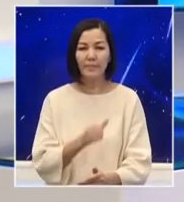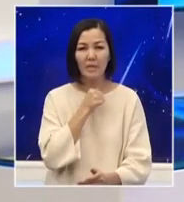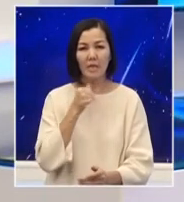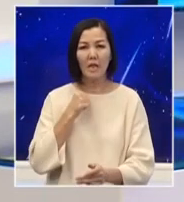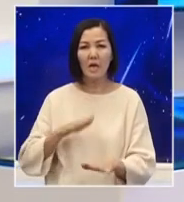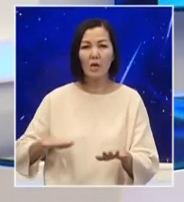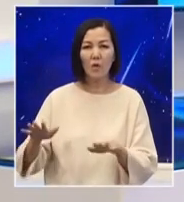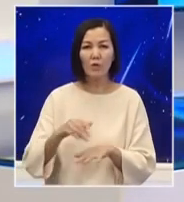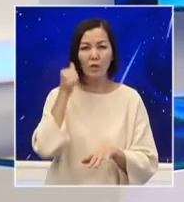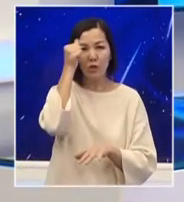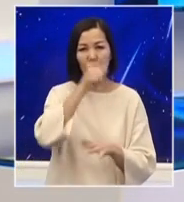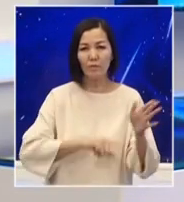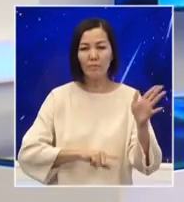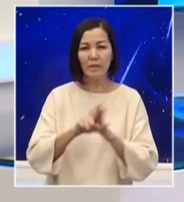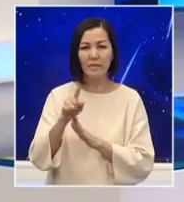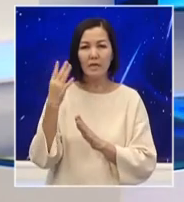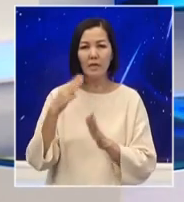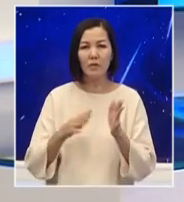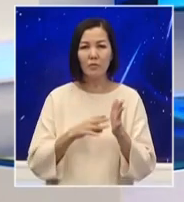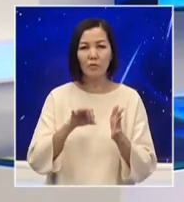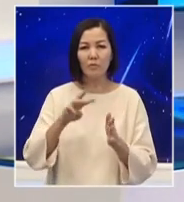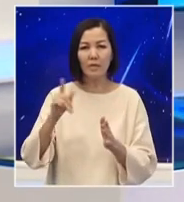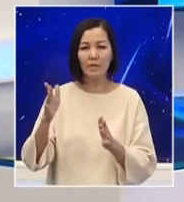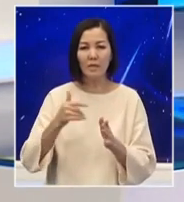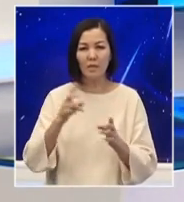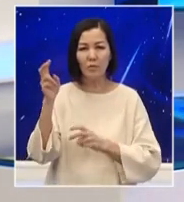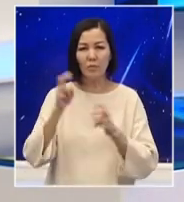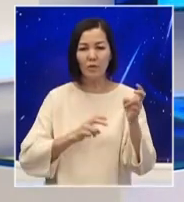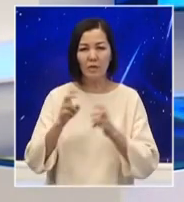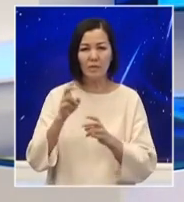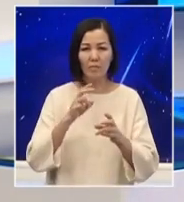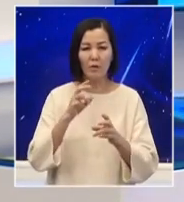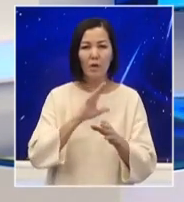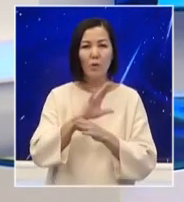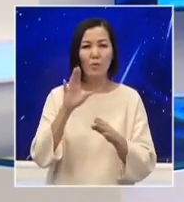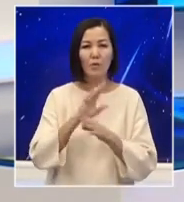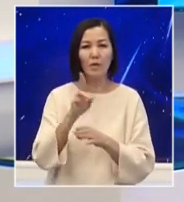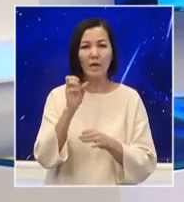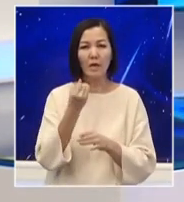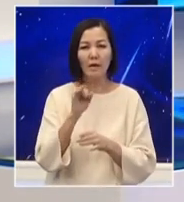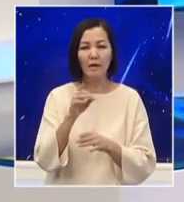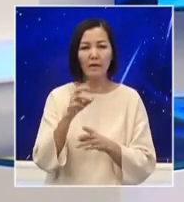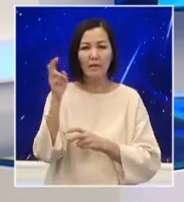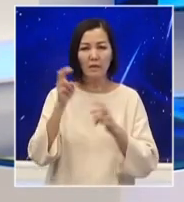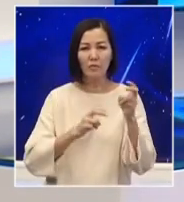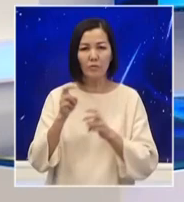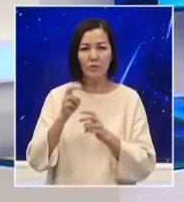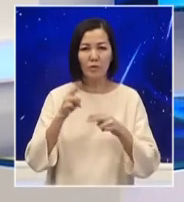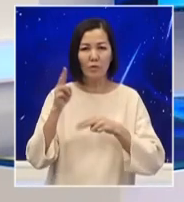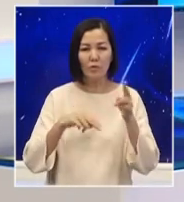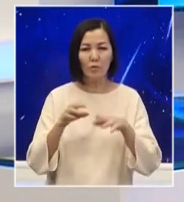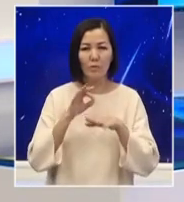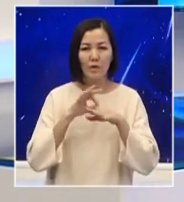Талғар ауданында жыл басынан бері 49 миллиард теңгенің өнеркәсіп өнімі өндірілген. Қайрат индустриалды алаңының инфрақұрылымы жасалып